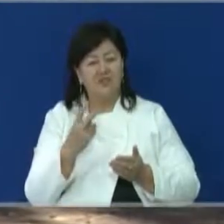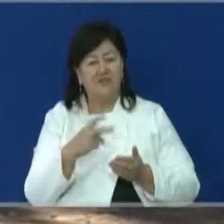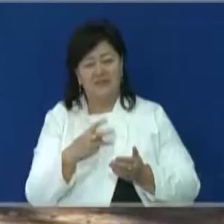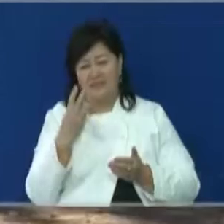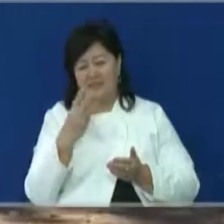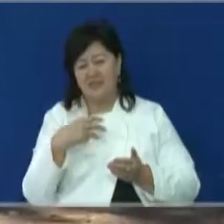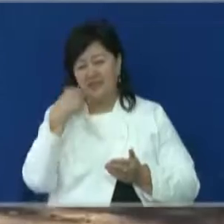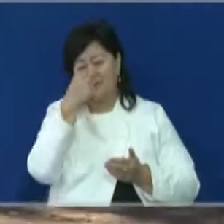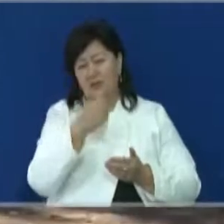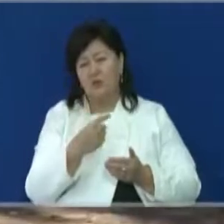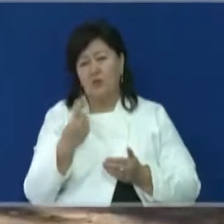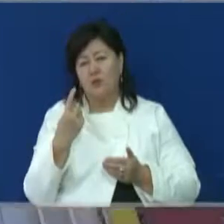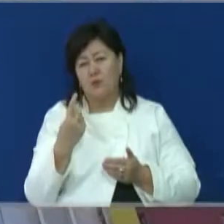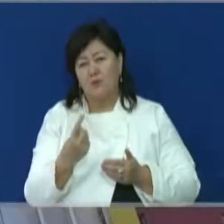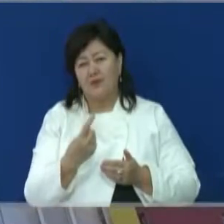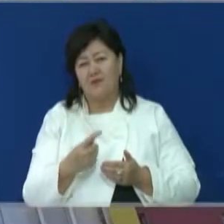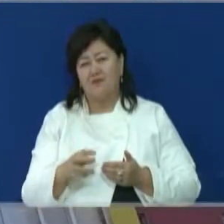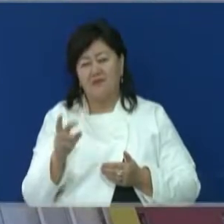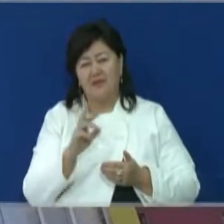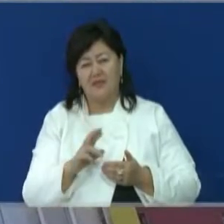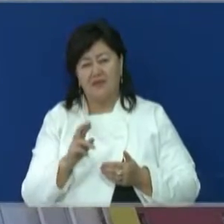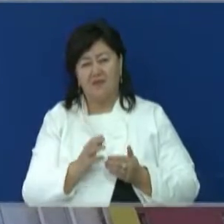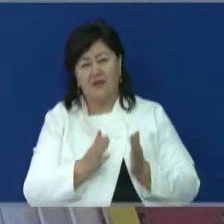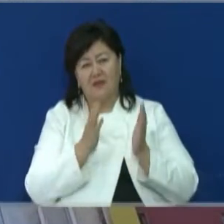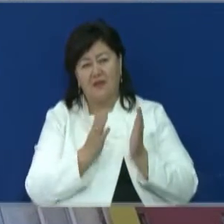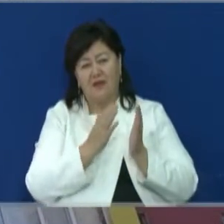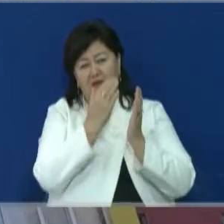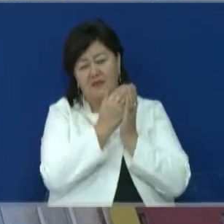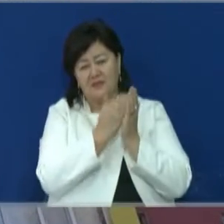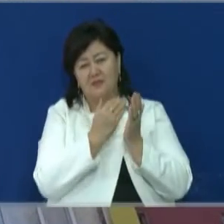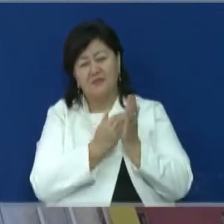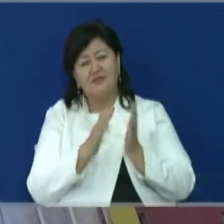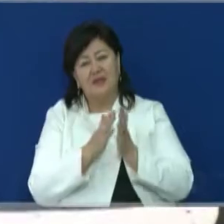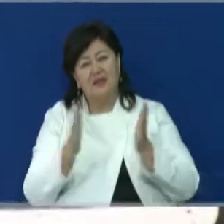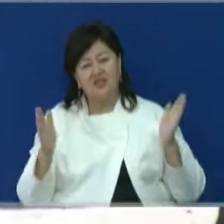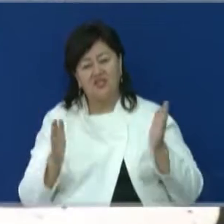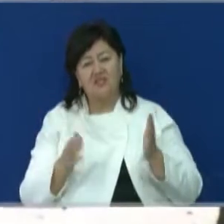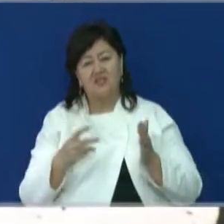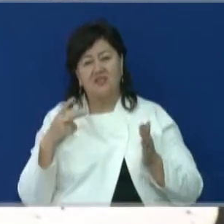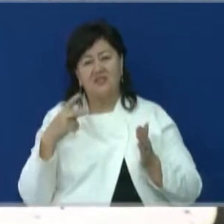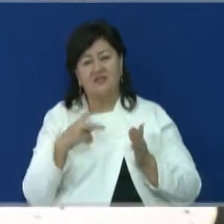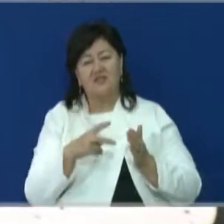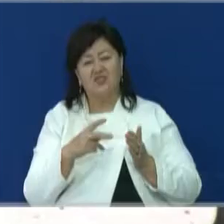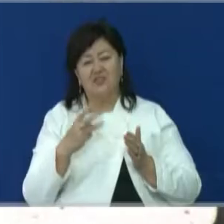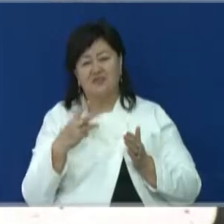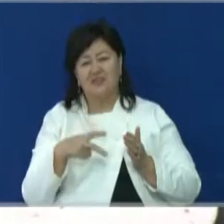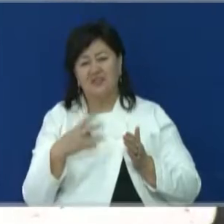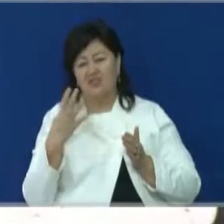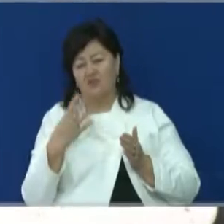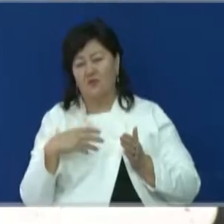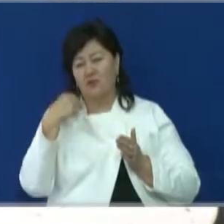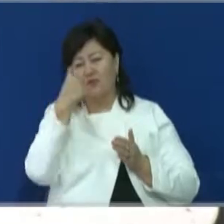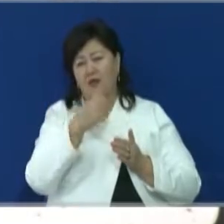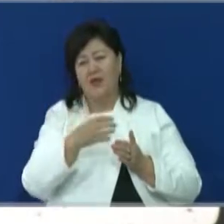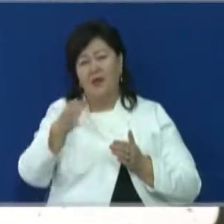жылғы 1 қаңтардан бастап тізбе әлеуметтік қорғау саласында кеңейтілетін болады. 2024 жылдан бастап денсаулық сақтау және